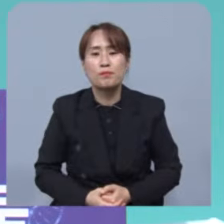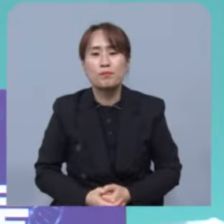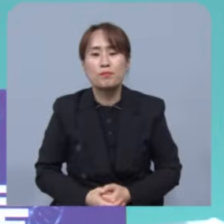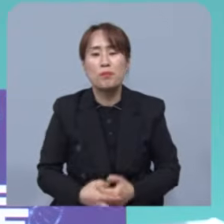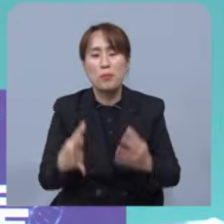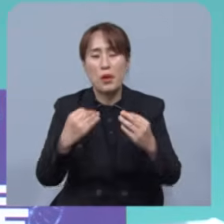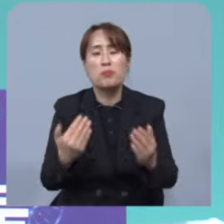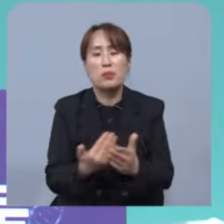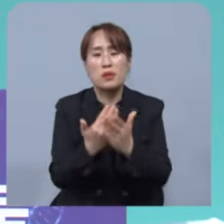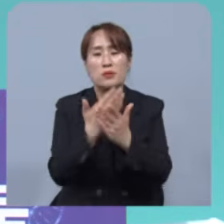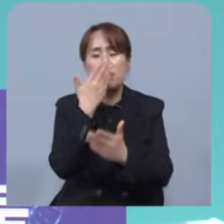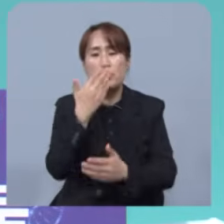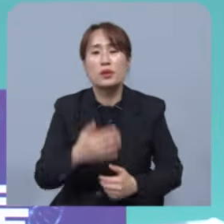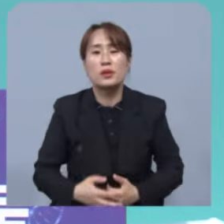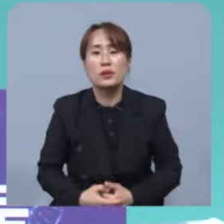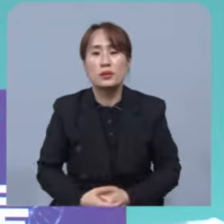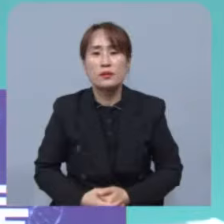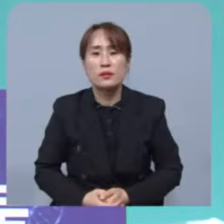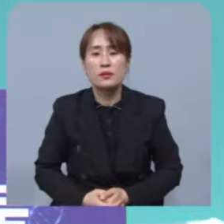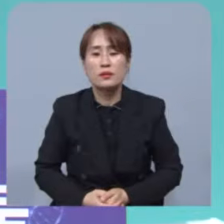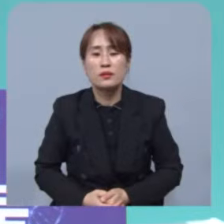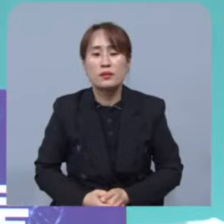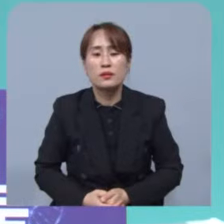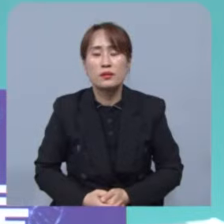많이 좋아질 겁니다.